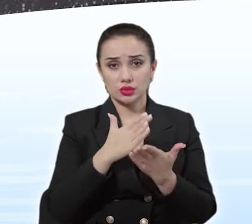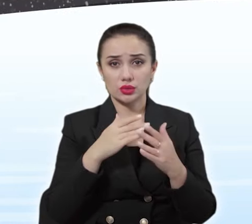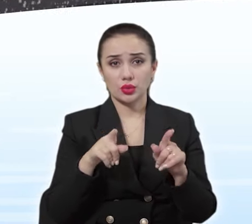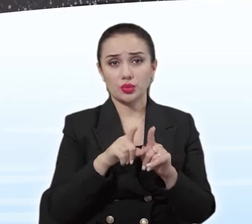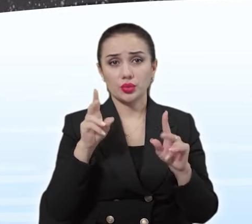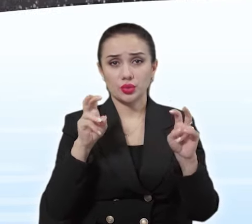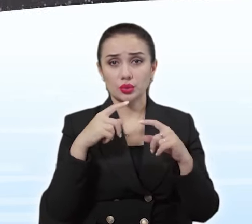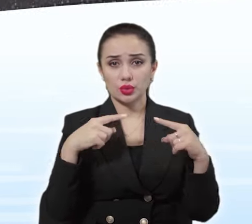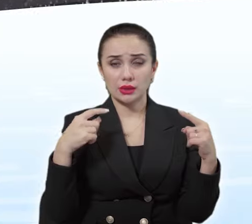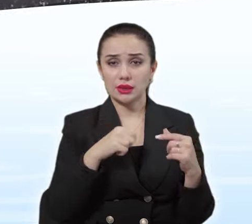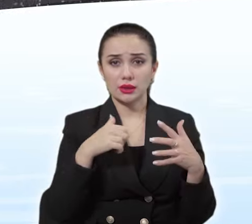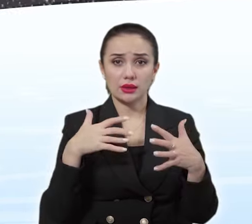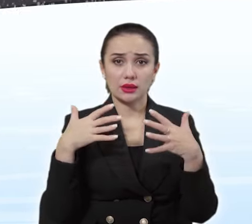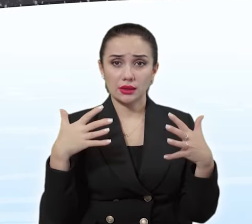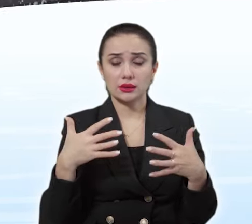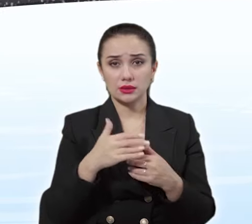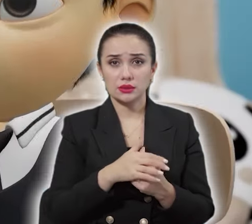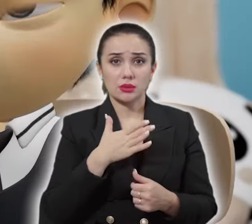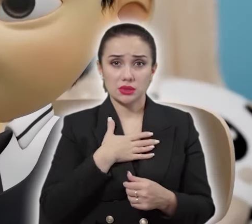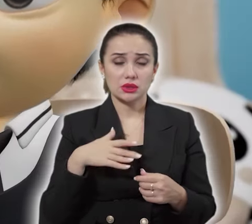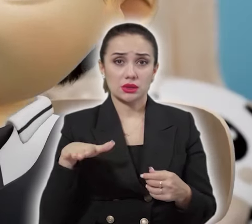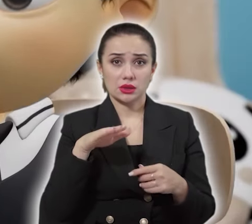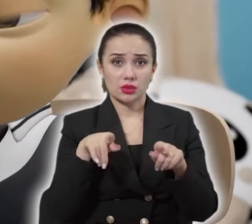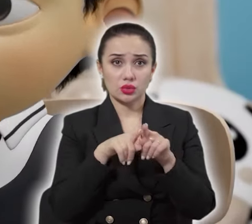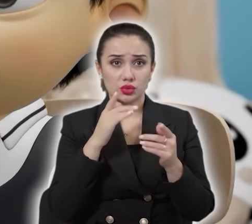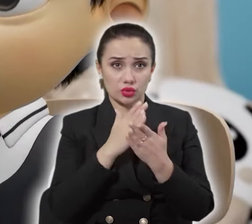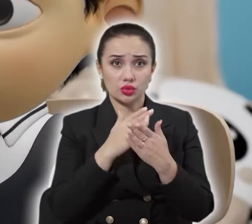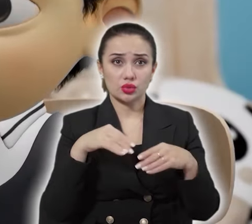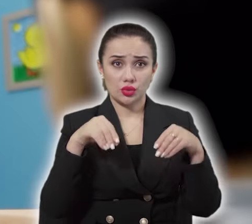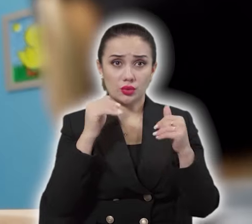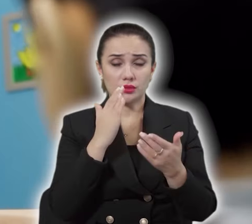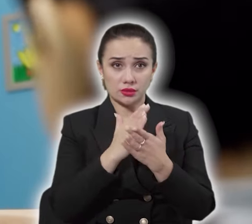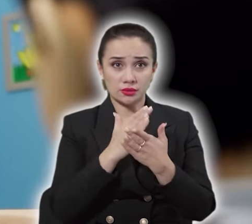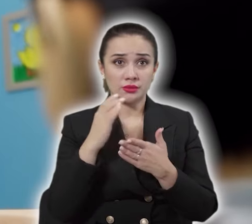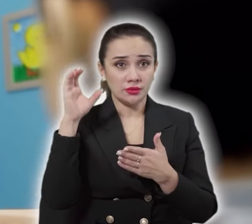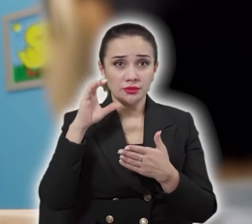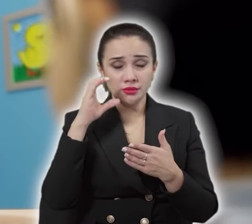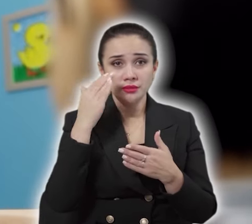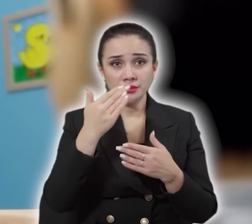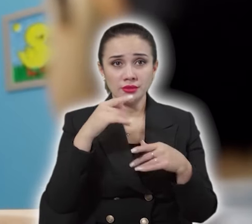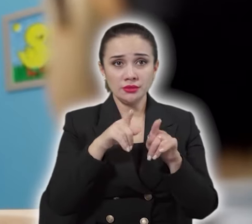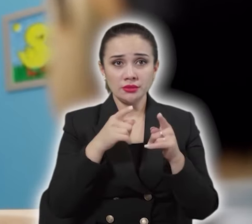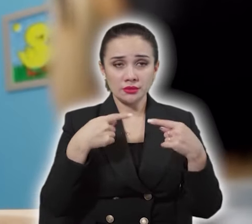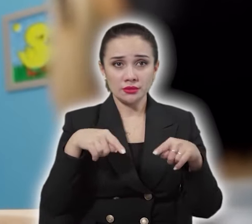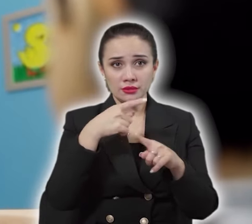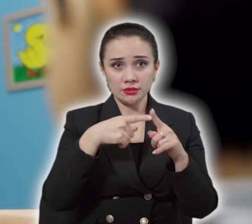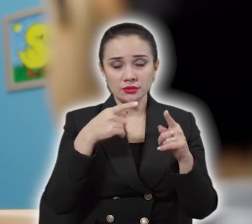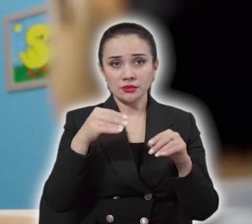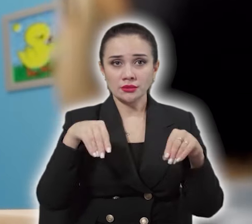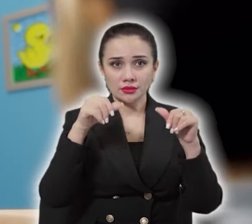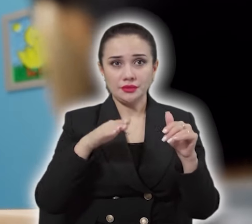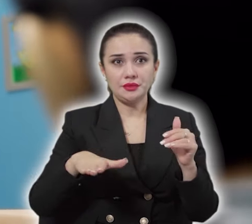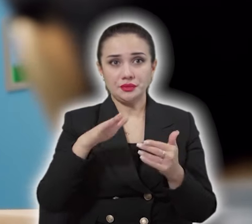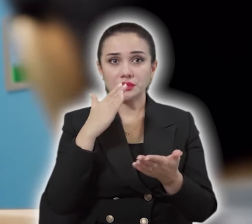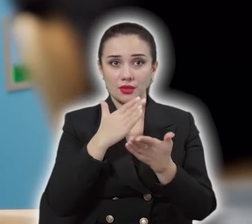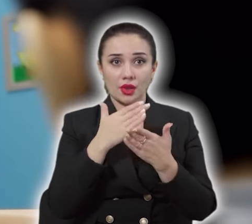zonalarida joylashgan va bu turlarning eng kattasi. Bizda ham cho'llar bormi? Albatta. O'zbekiston hududining yarmiga